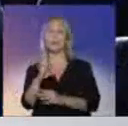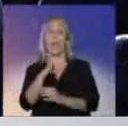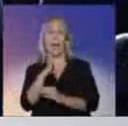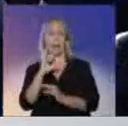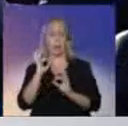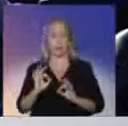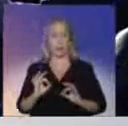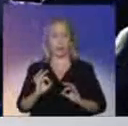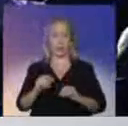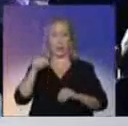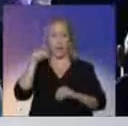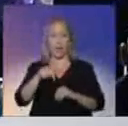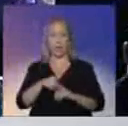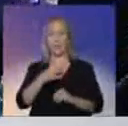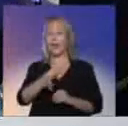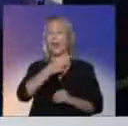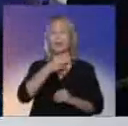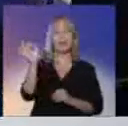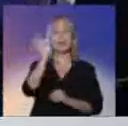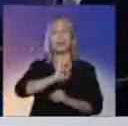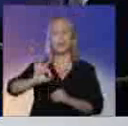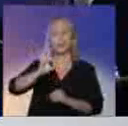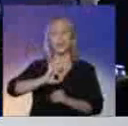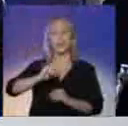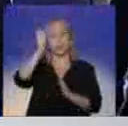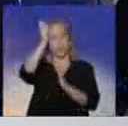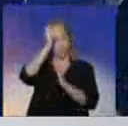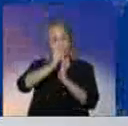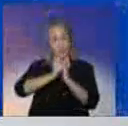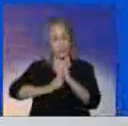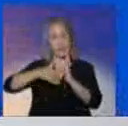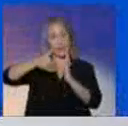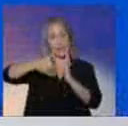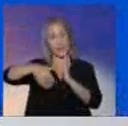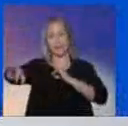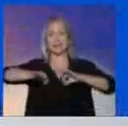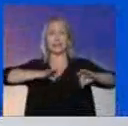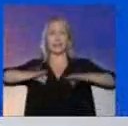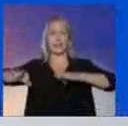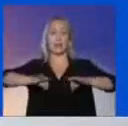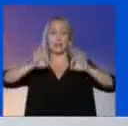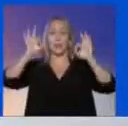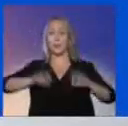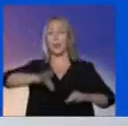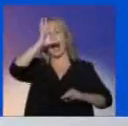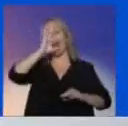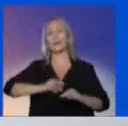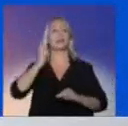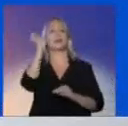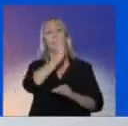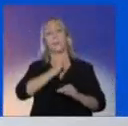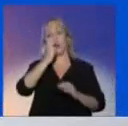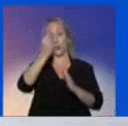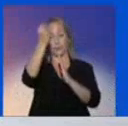πού είναι οι ουσιαστικές μας ανάγκες και να ξανακάνουμε έναν ουσιαστικό σχεδιασμό με βάση τα πραγματικά δεδομένα